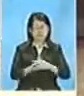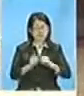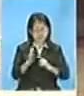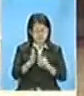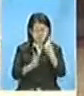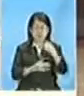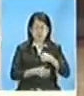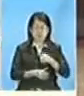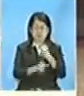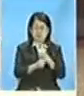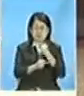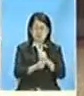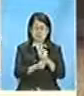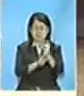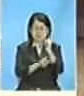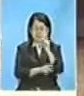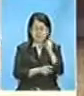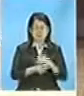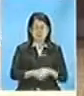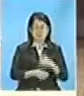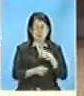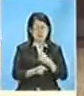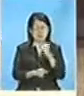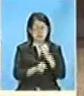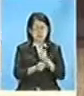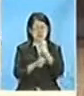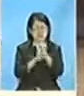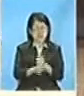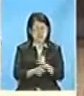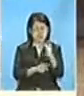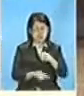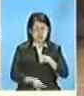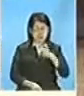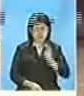ที่ต้องยึดก็คือต้องยึดหลักแห่งความเป็นกลาง